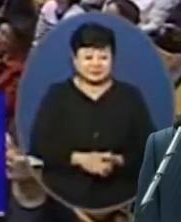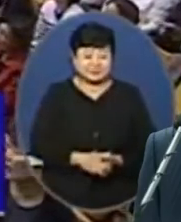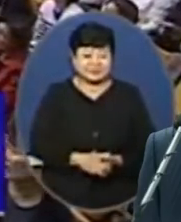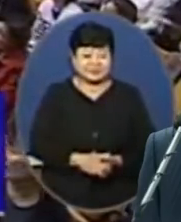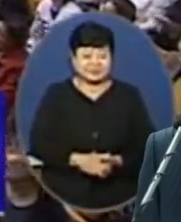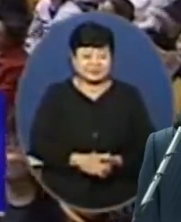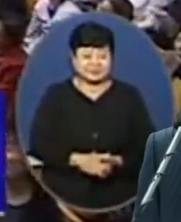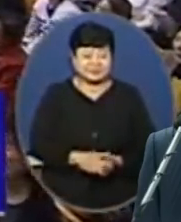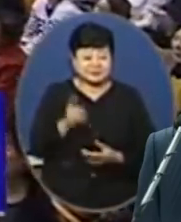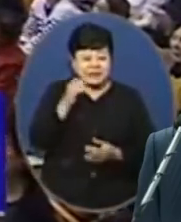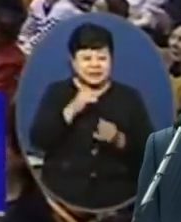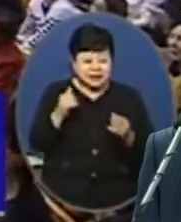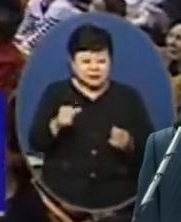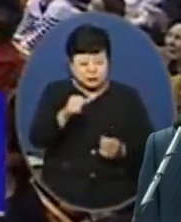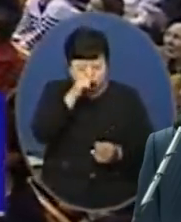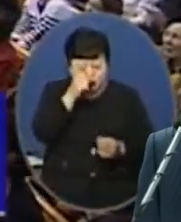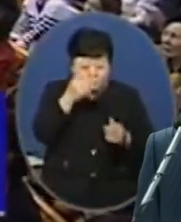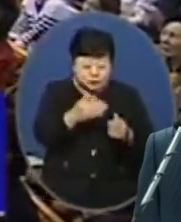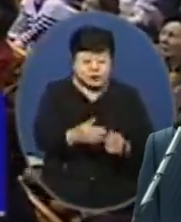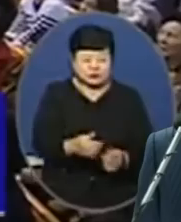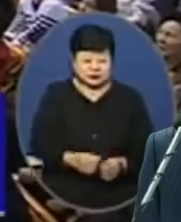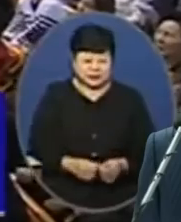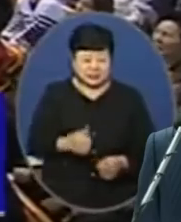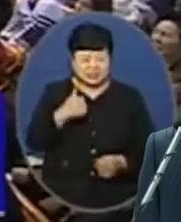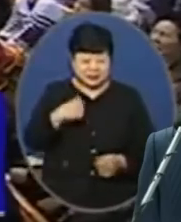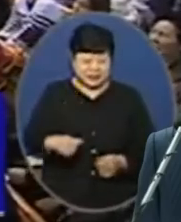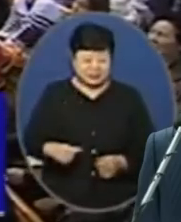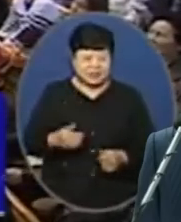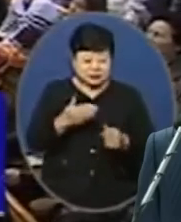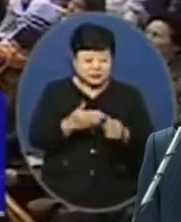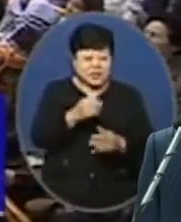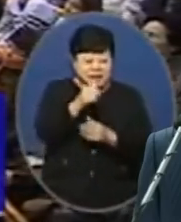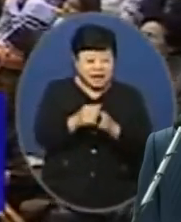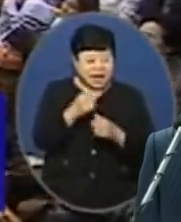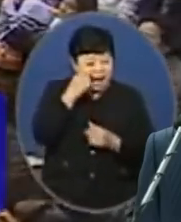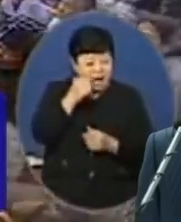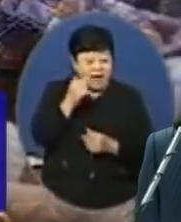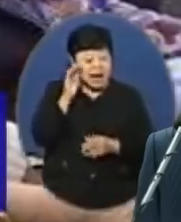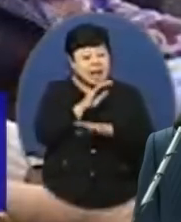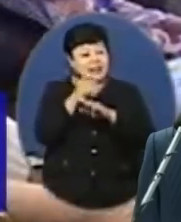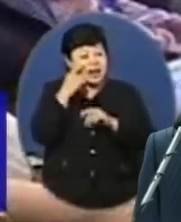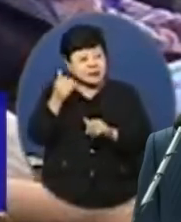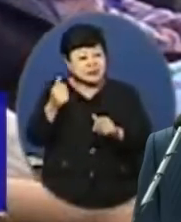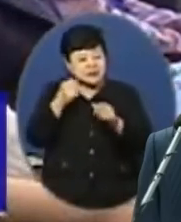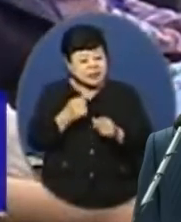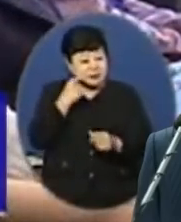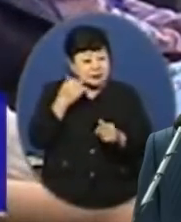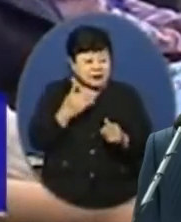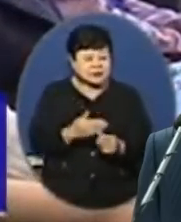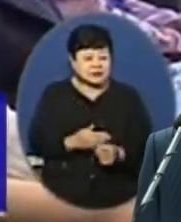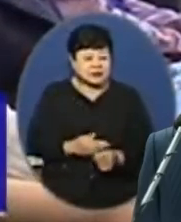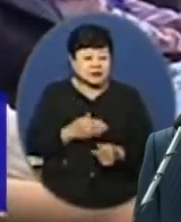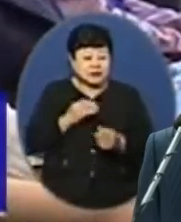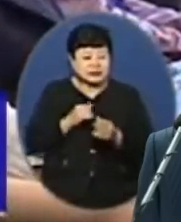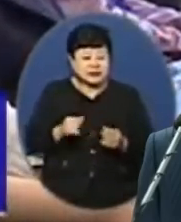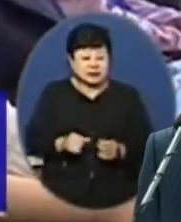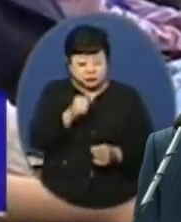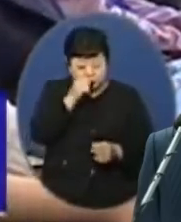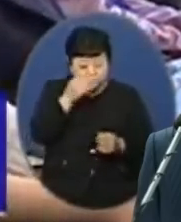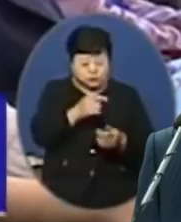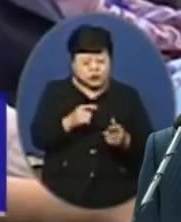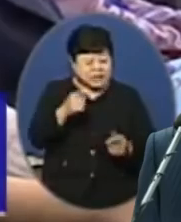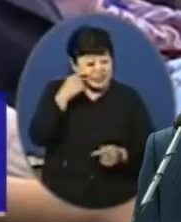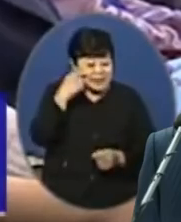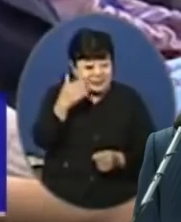있겠느냐? 너희가 악한 자라도 좋은 것으로 자식에게 줄 줄 알거든 하물며 하늘에 계신 너희 아버지께서 구하는 자에게